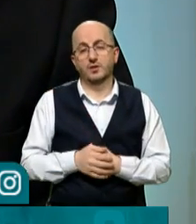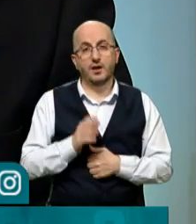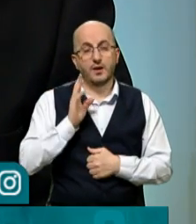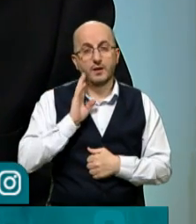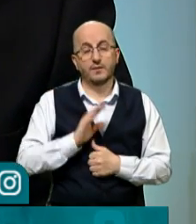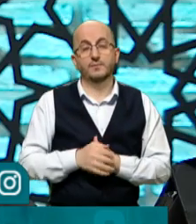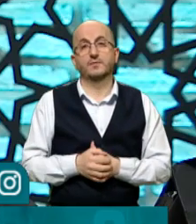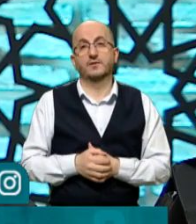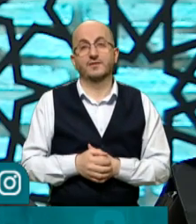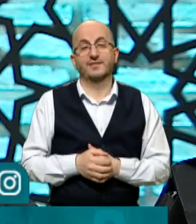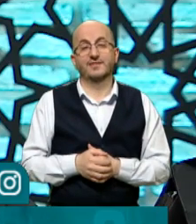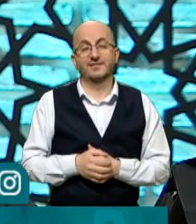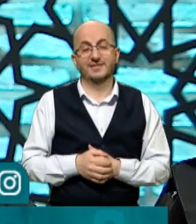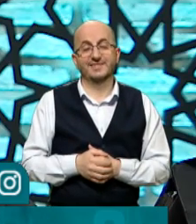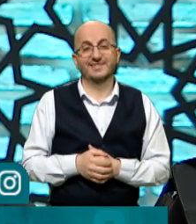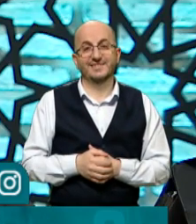Hamdolsun.